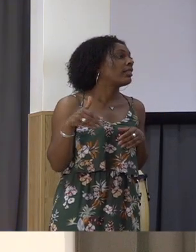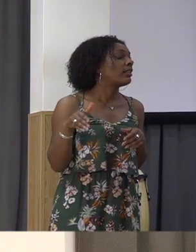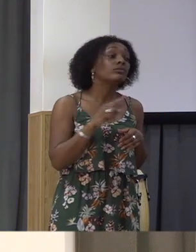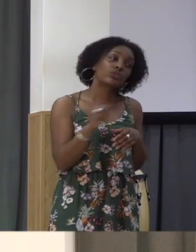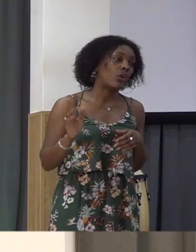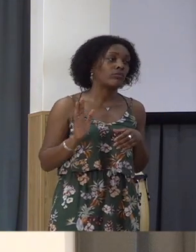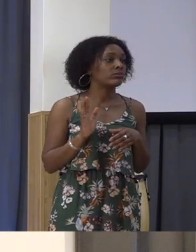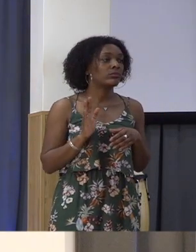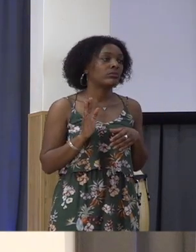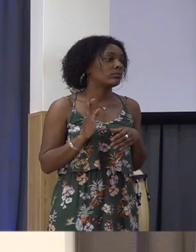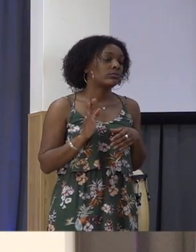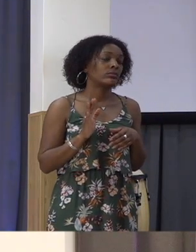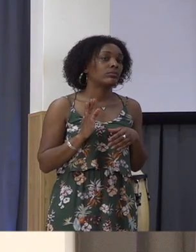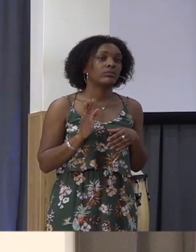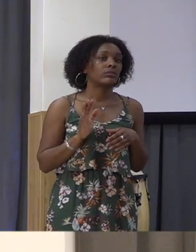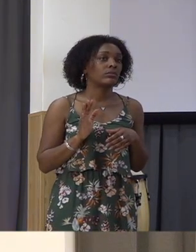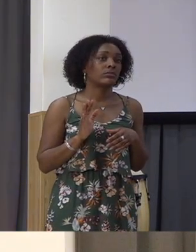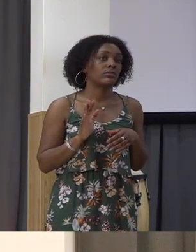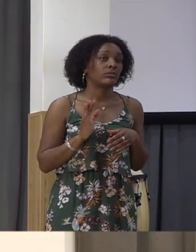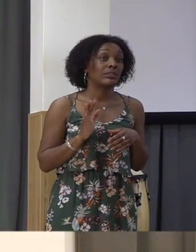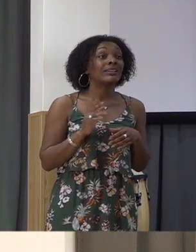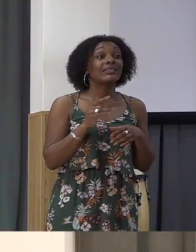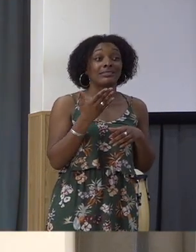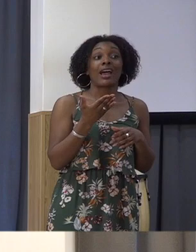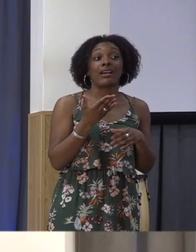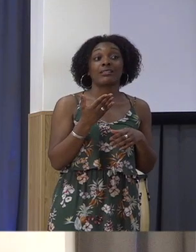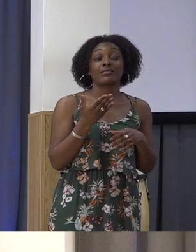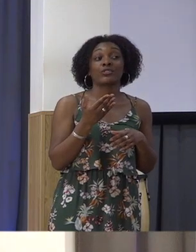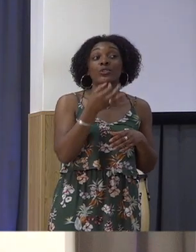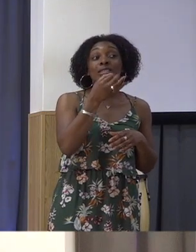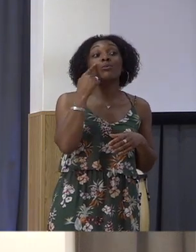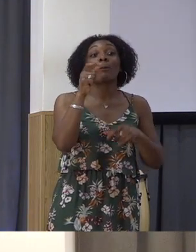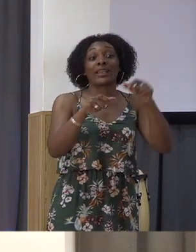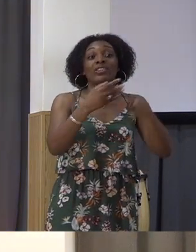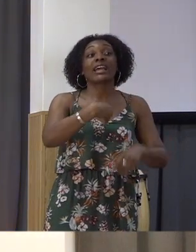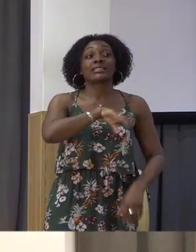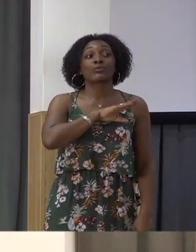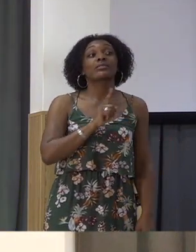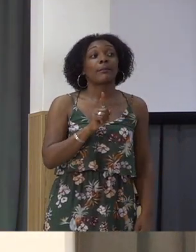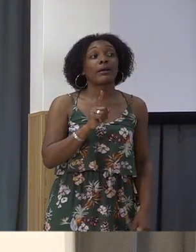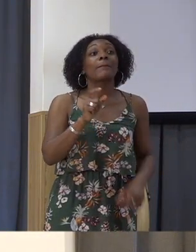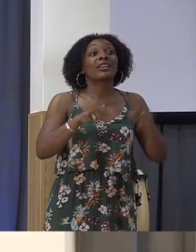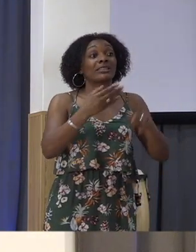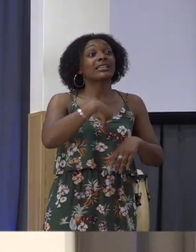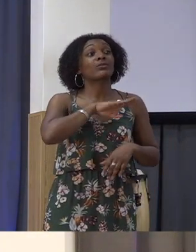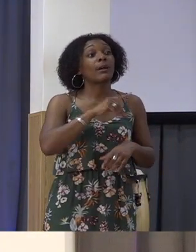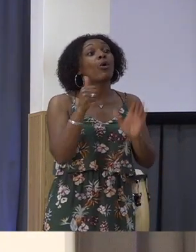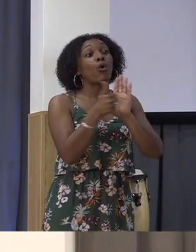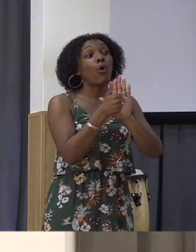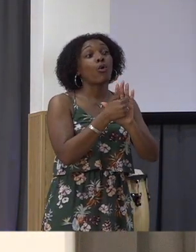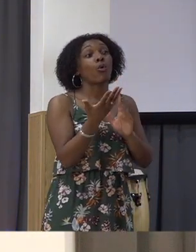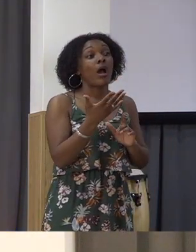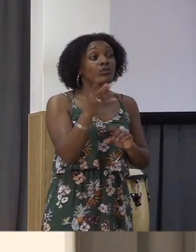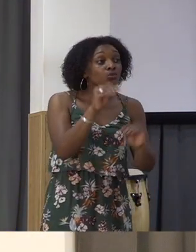Et je dirais que cela s'adresse plutôt aux responsables, ceux qui ont la responsabilité